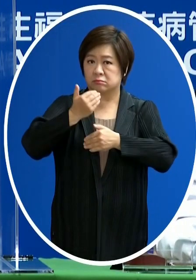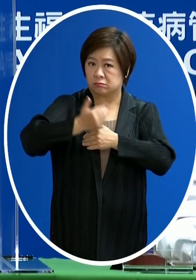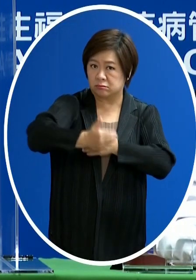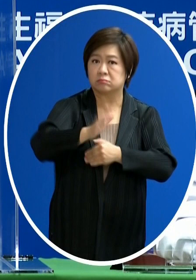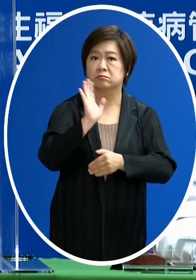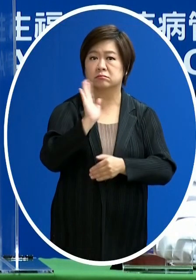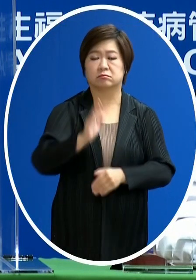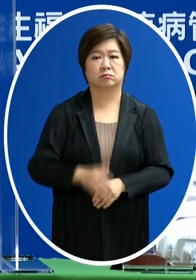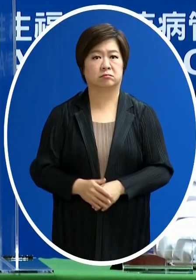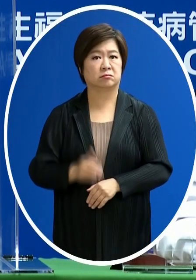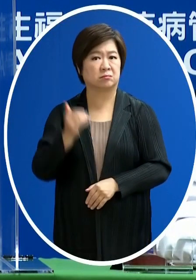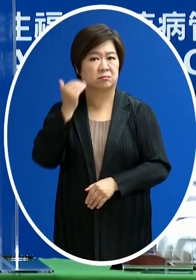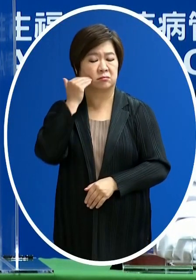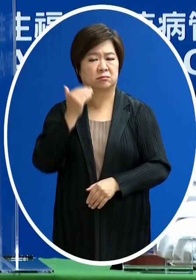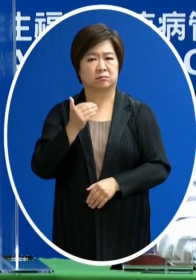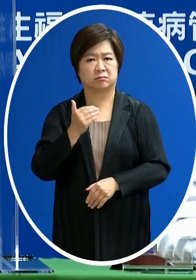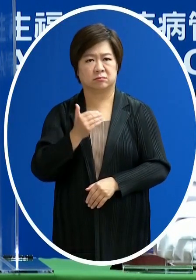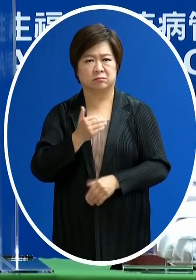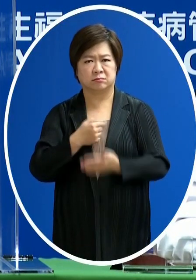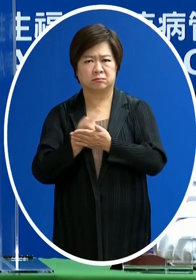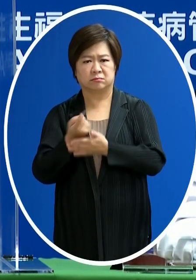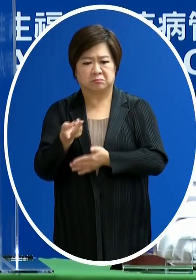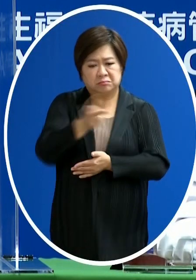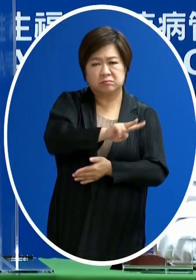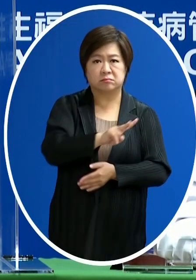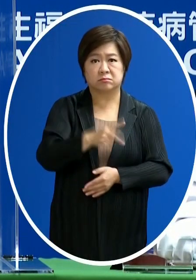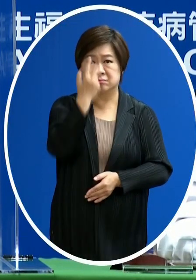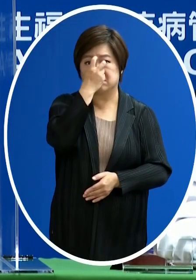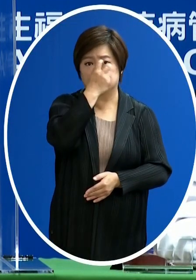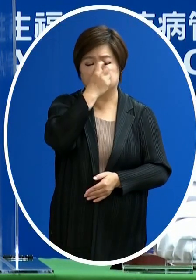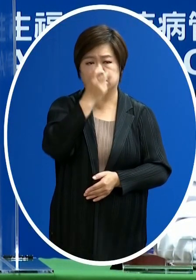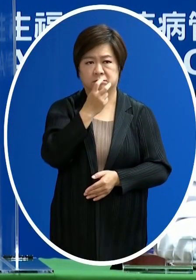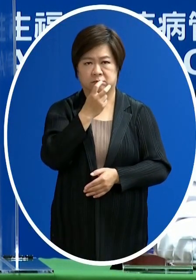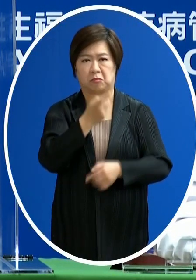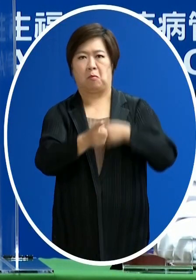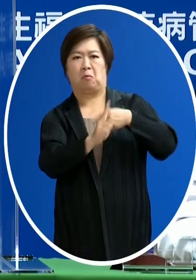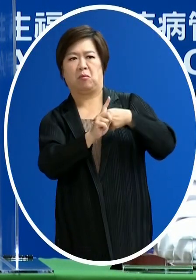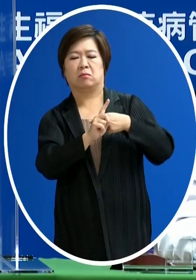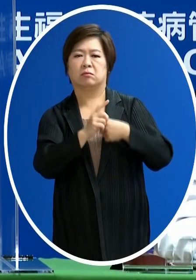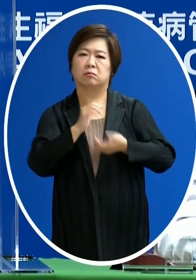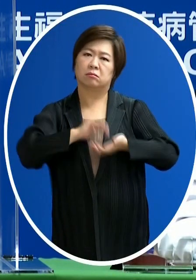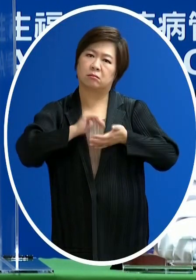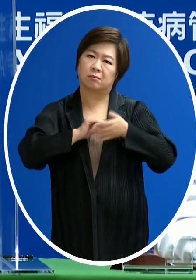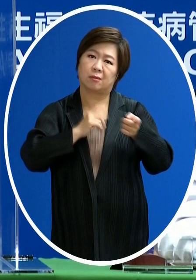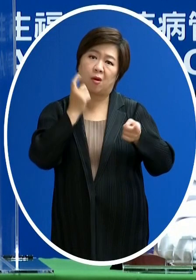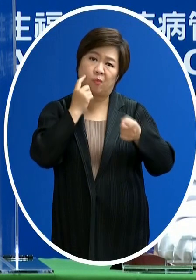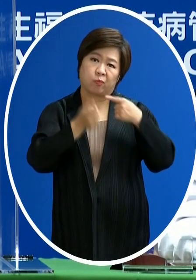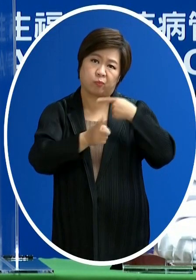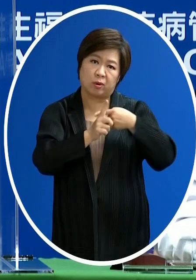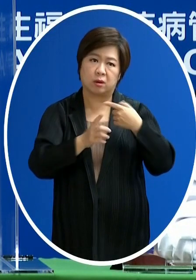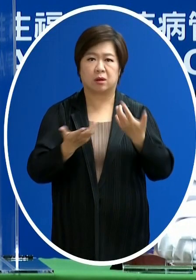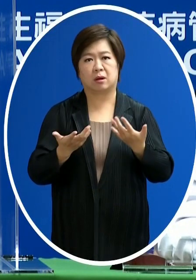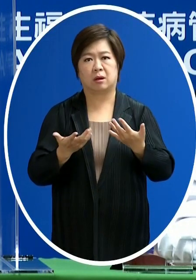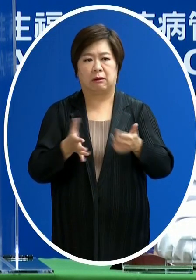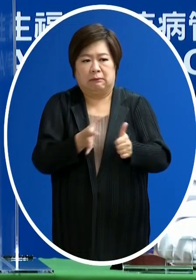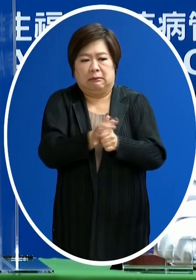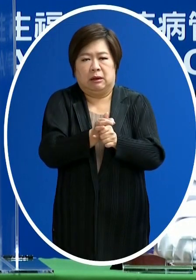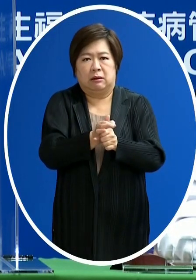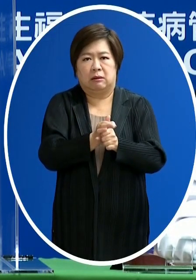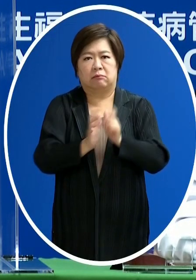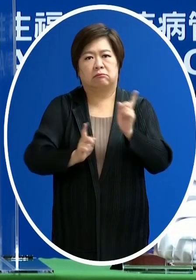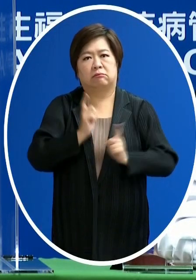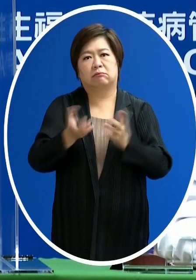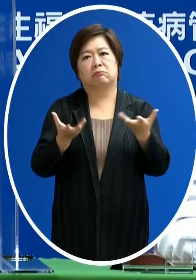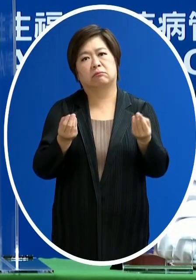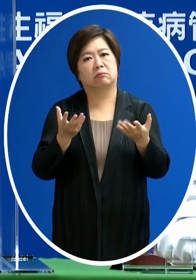在确诊直接用快筛来代替确诊，那可能在伪阳性的，它上面的人身自由会受到一些